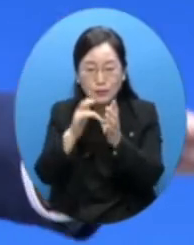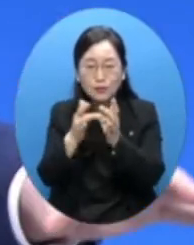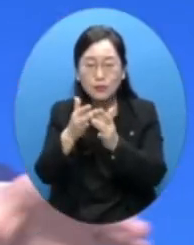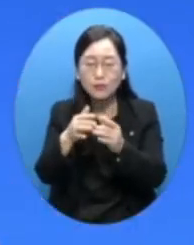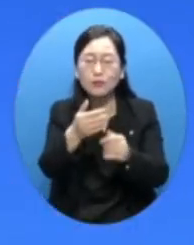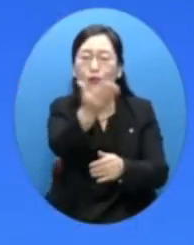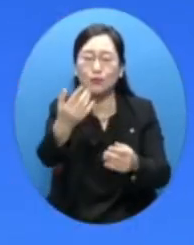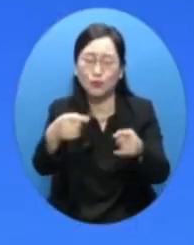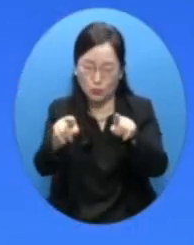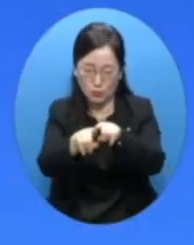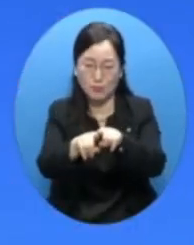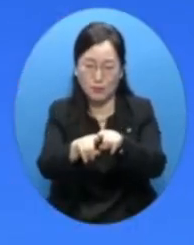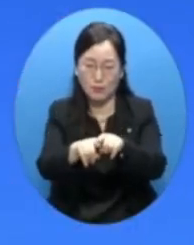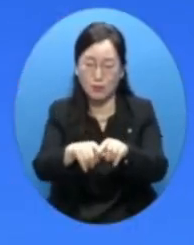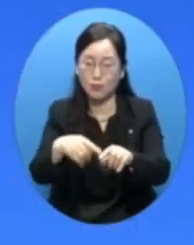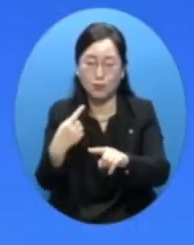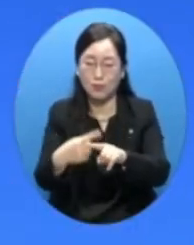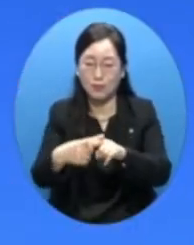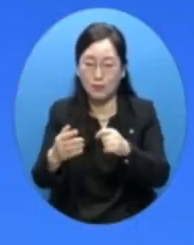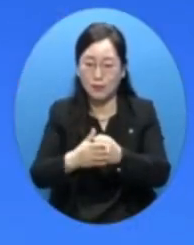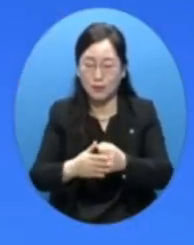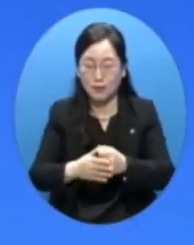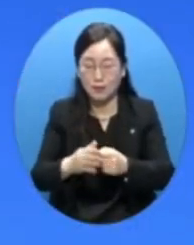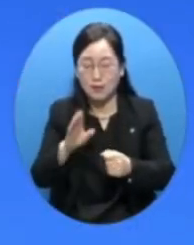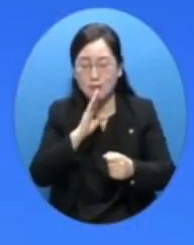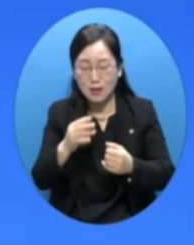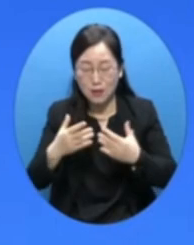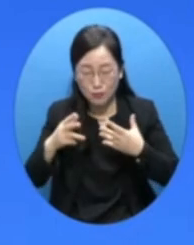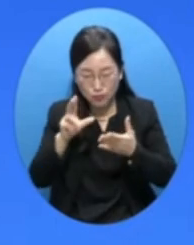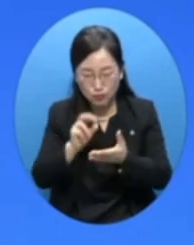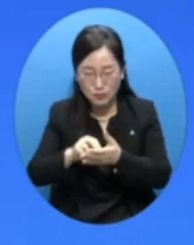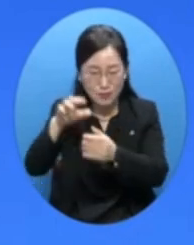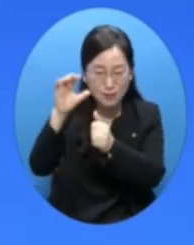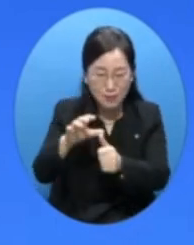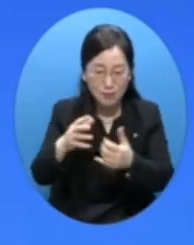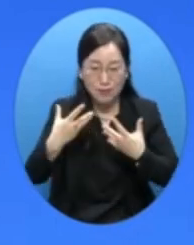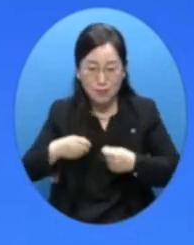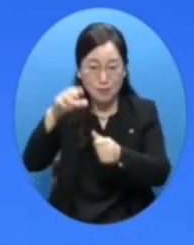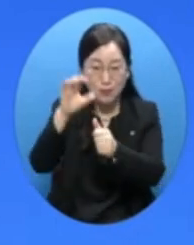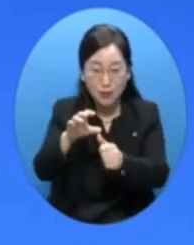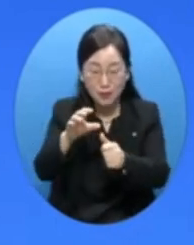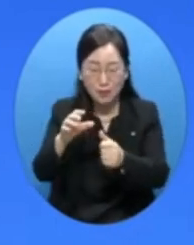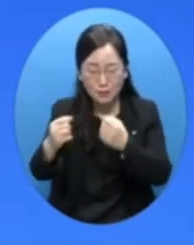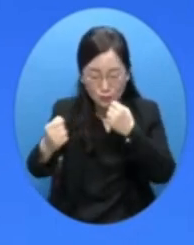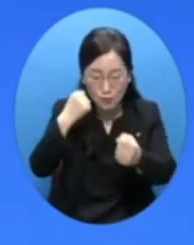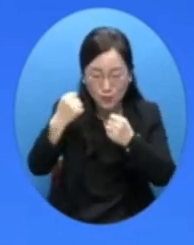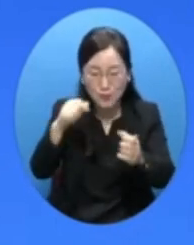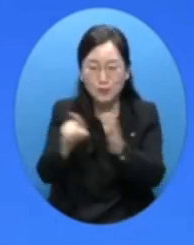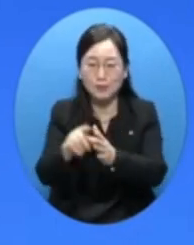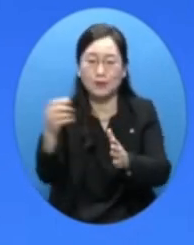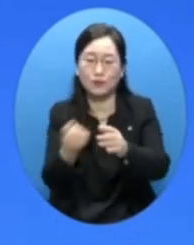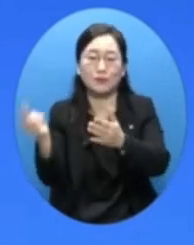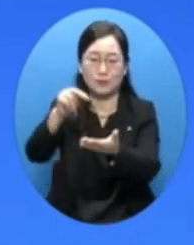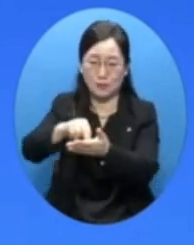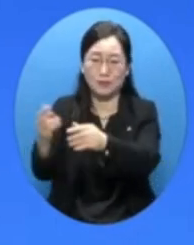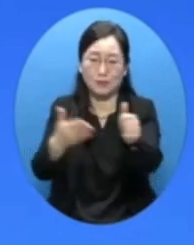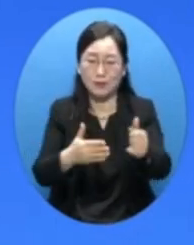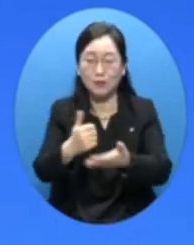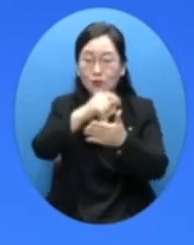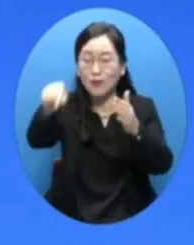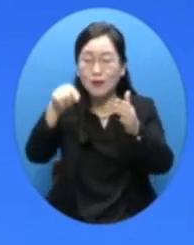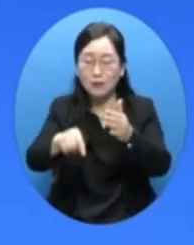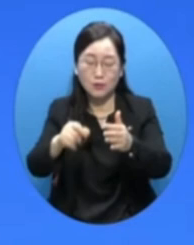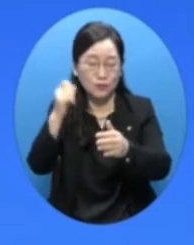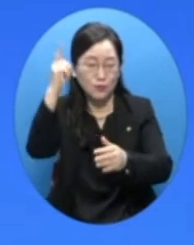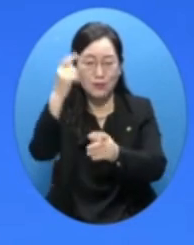문제가 여러분을 괴롭히고 있다고 할지라도 어떤 절망이 여러분을 괴롭히고 있다고 할지라도 믿음으로 일어나시기 바랍니다. 여러분 주님 안에서 위대한